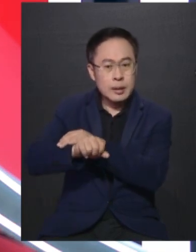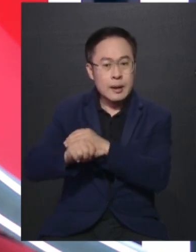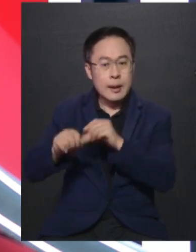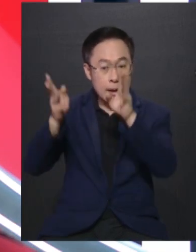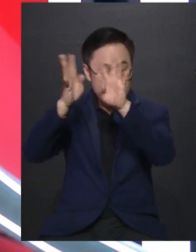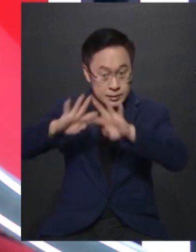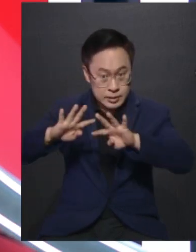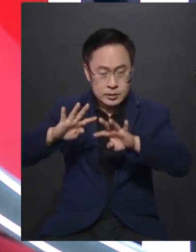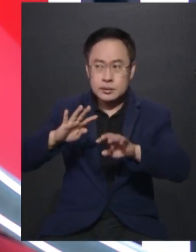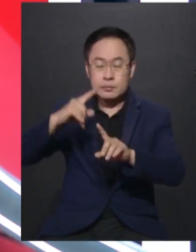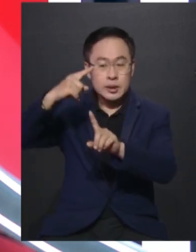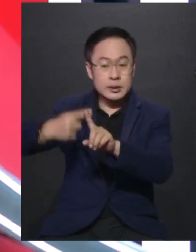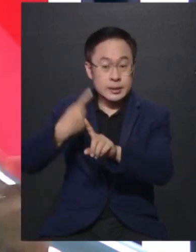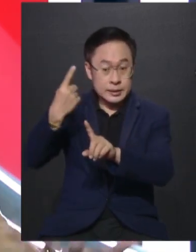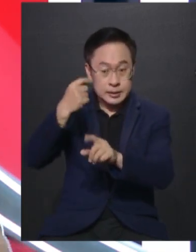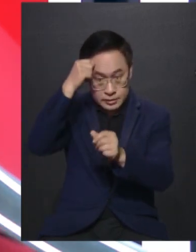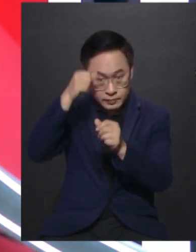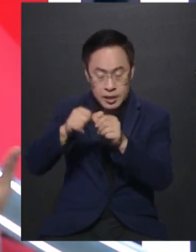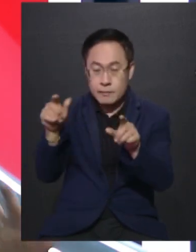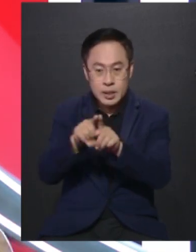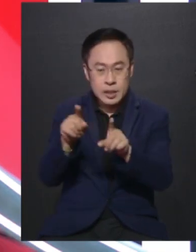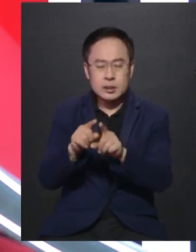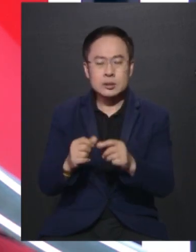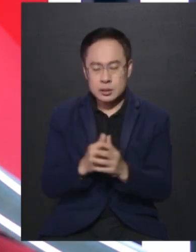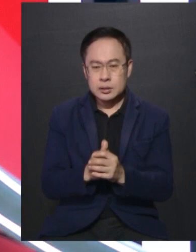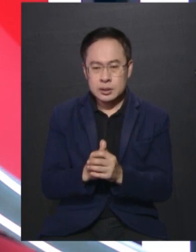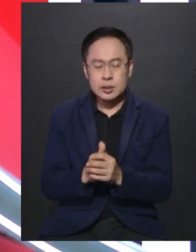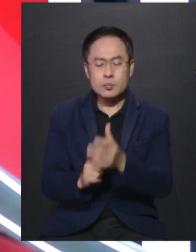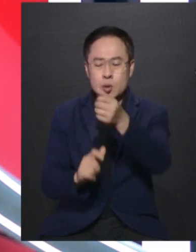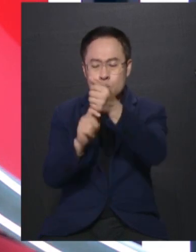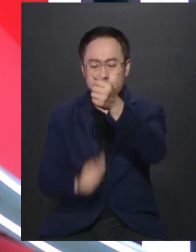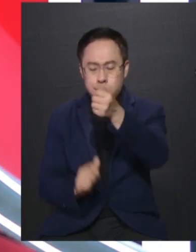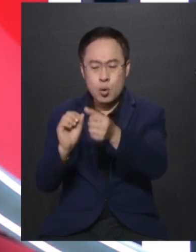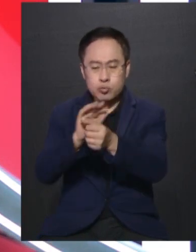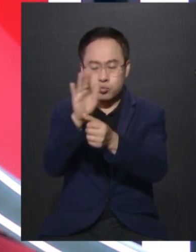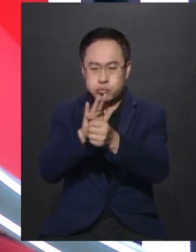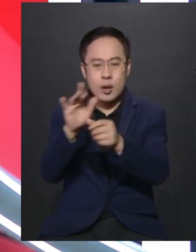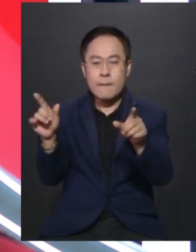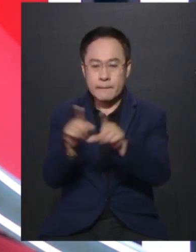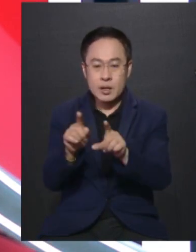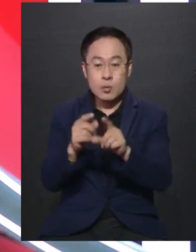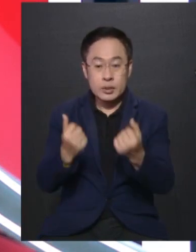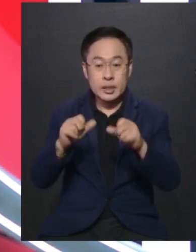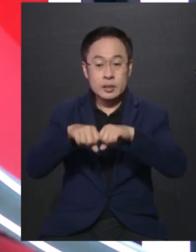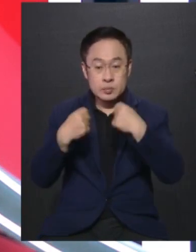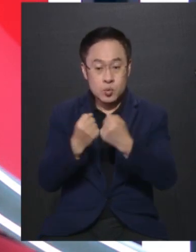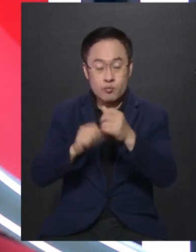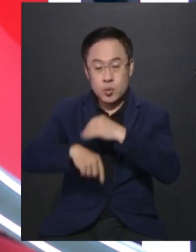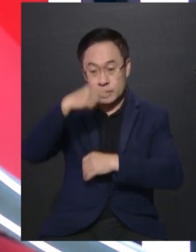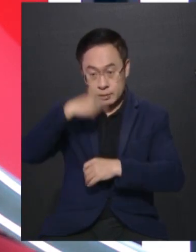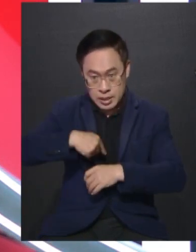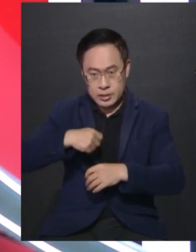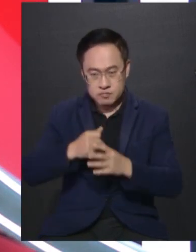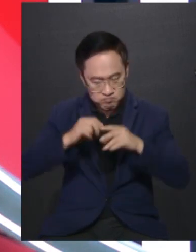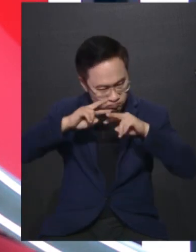เซียนเม ื่ อช่วงต้นปีที่ผ่านมาก็มีเหตุการณ์การจุดพลุแฟร์เกิดขึ้นในสนามนี่แหละและล่าสุดนะคะสมาคมฟุตบอลแห่งประเทศไทยเนี่ยเข